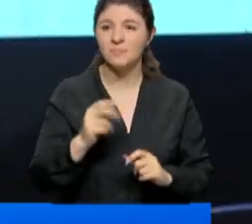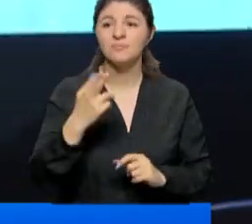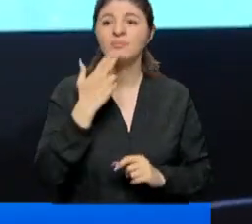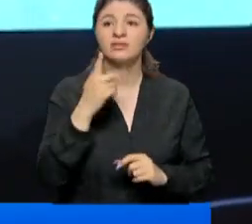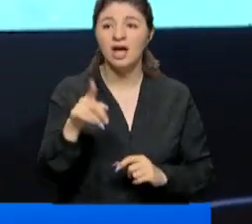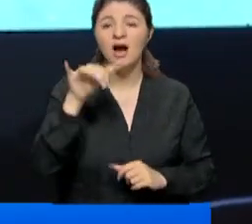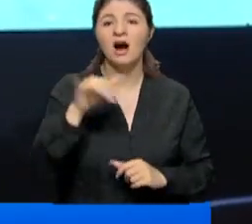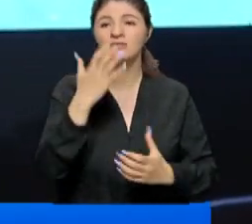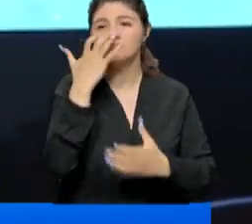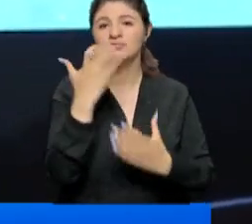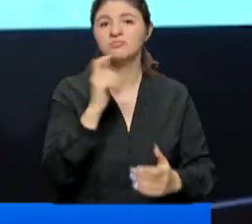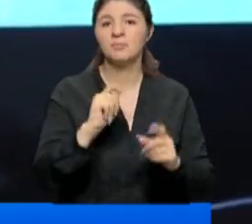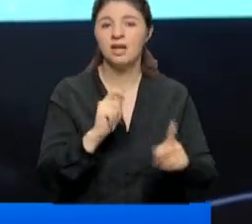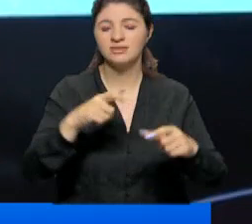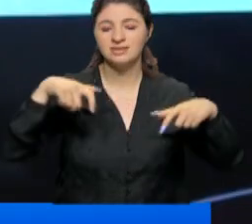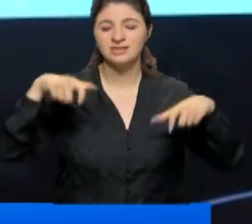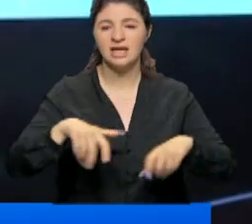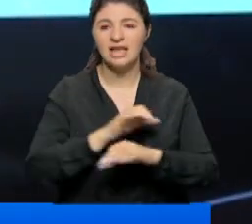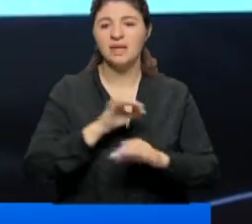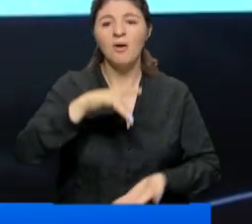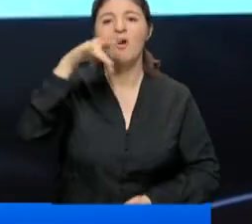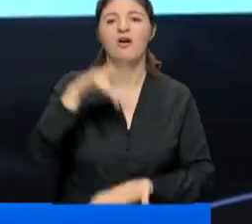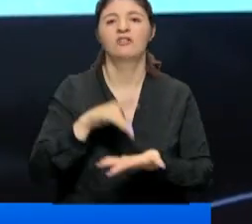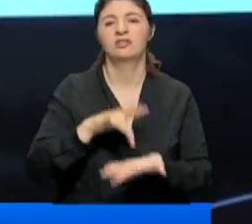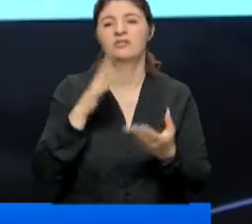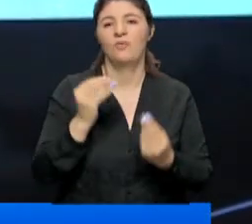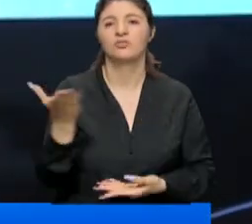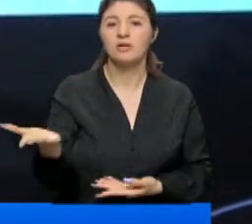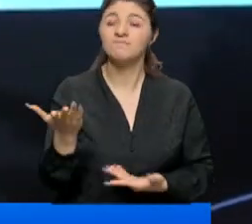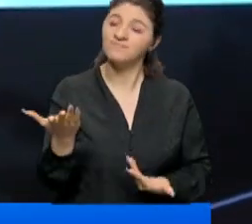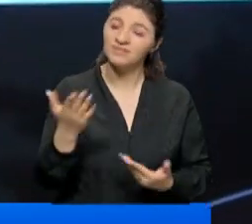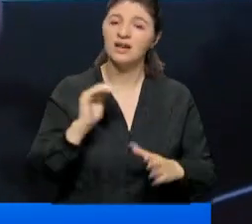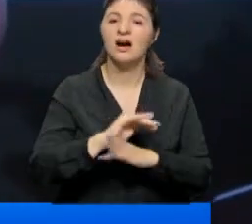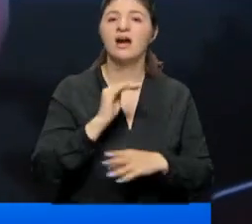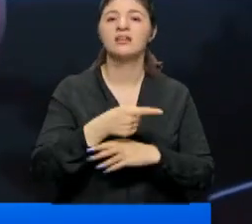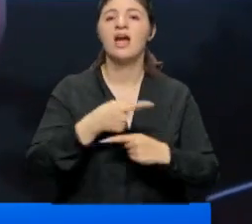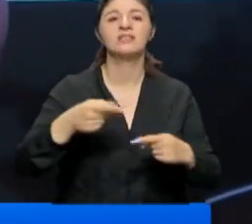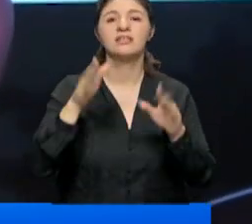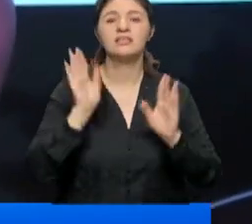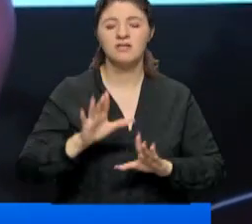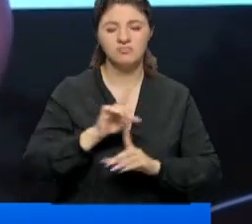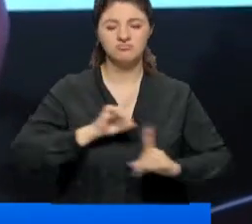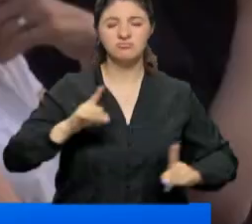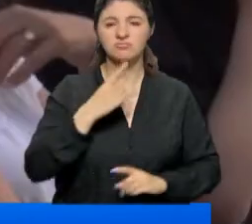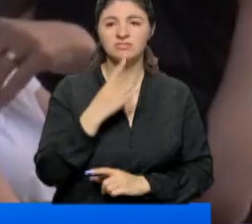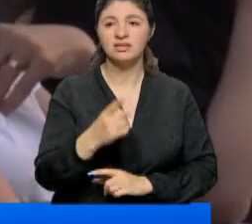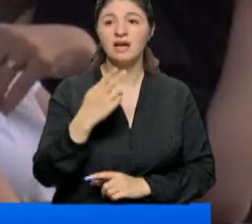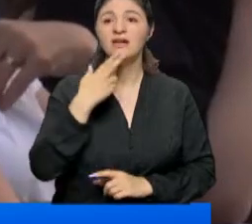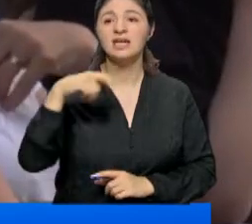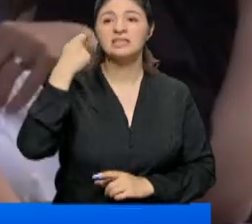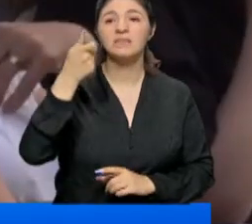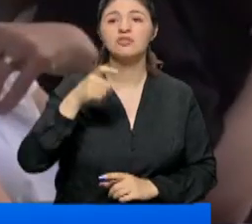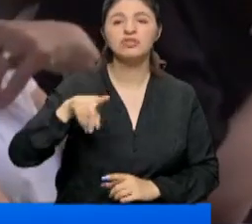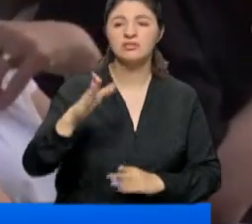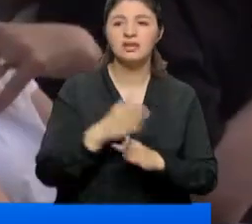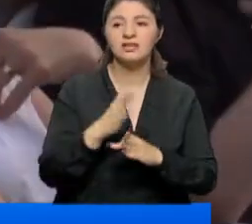kadınlar haklarını savunarak sahnenin tam ortasında yer aldılar hayatta e bu kalmayı reddettiler kadın